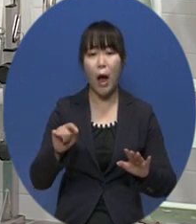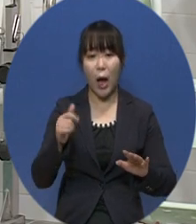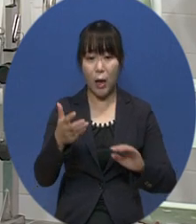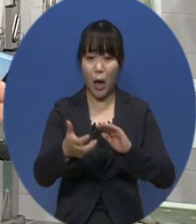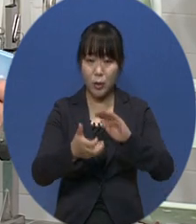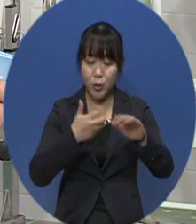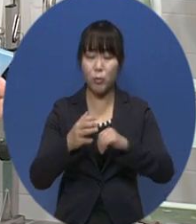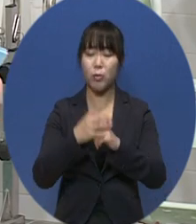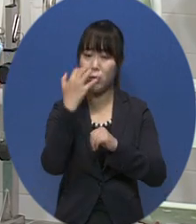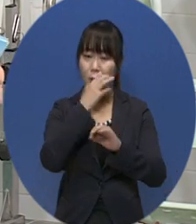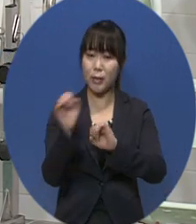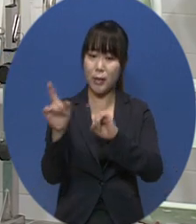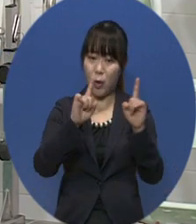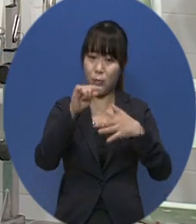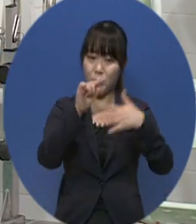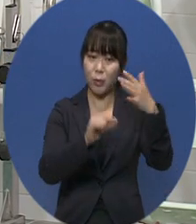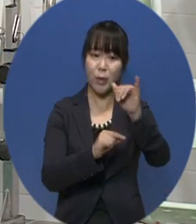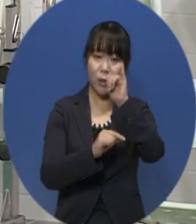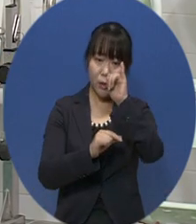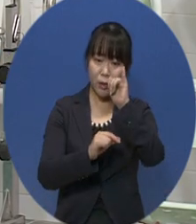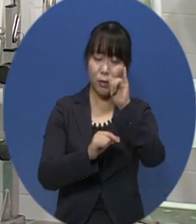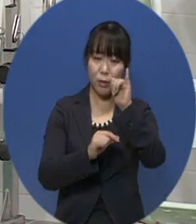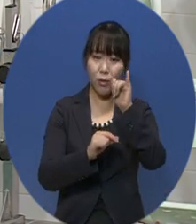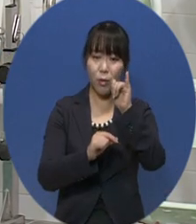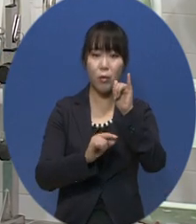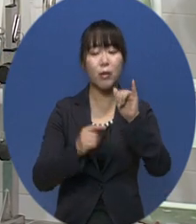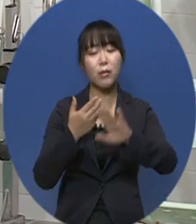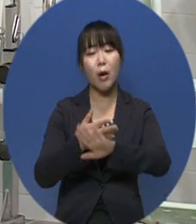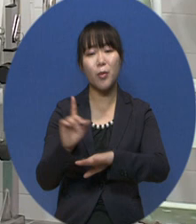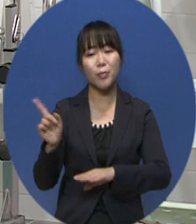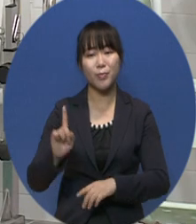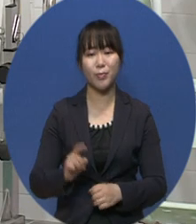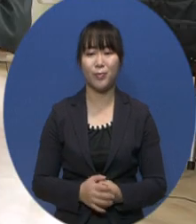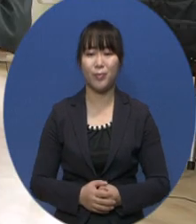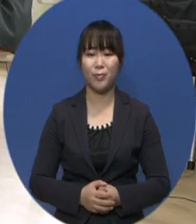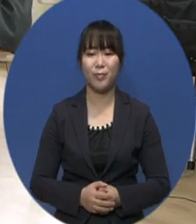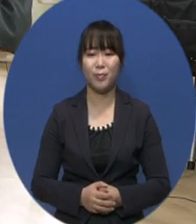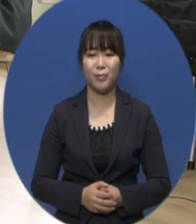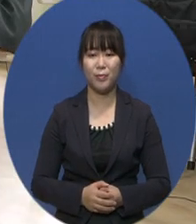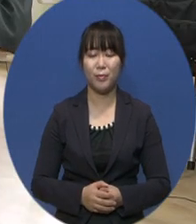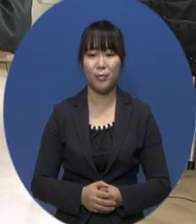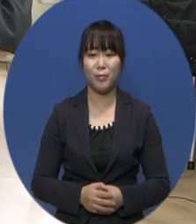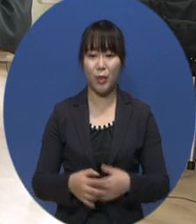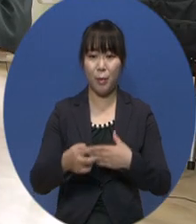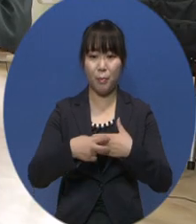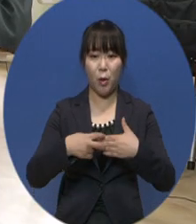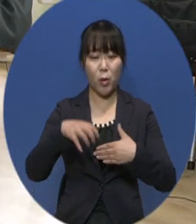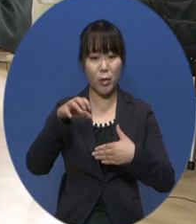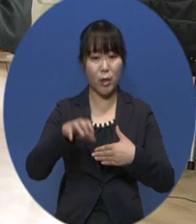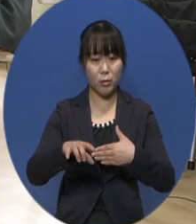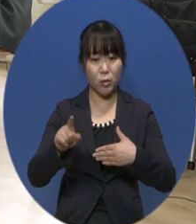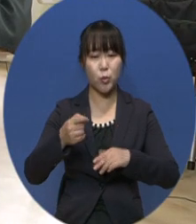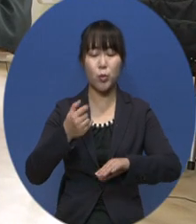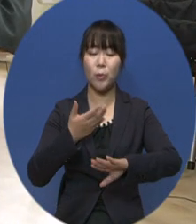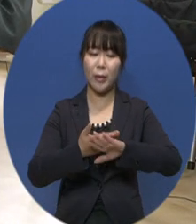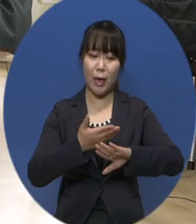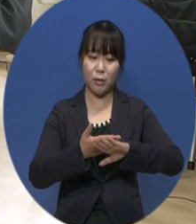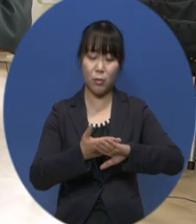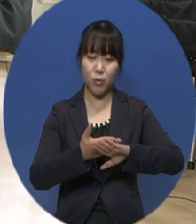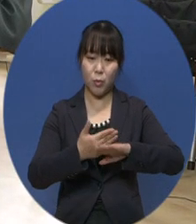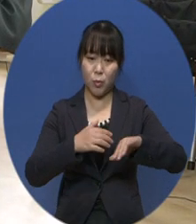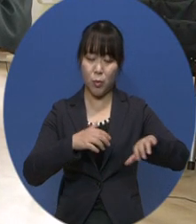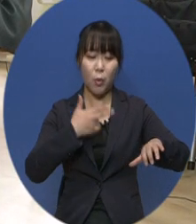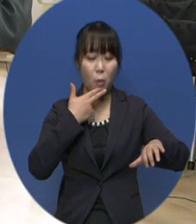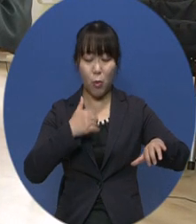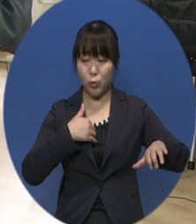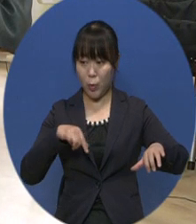전에도 이제 네, 예. 성 그 프로그램을 얘기하셨는데 어떤 게 있을까요? 아, 예, 병원에서 하고 있는 것 중에 지금 차별화된 프로그램이 몇